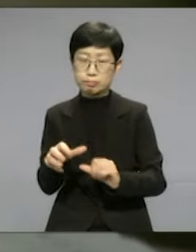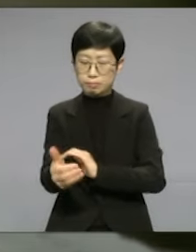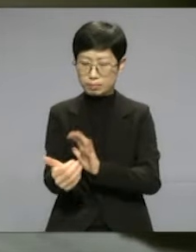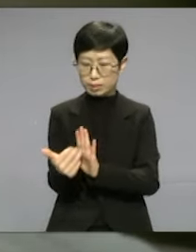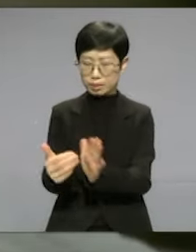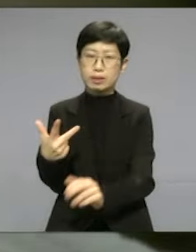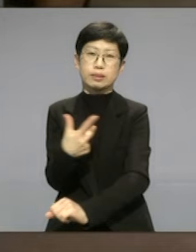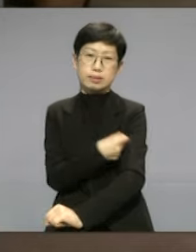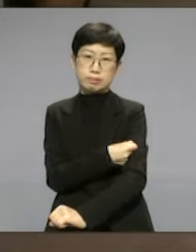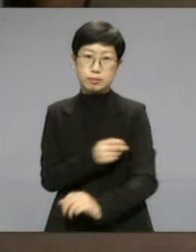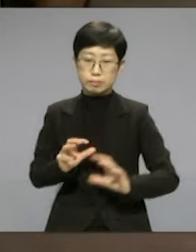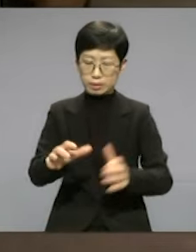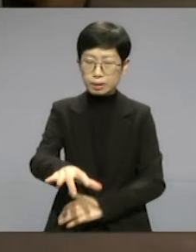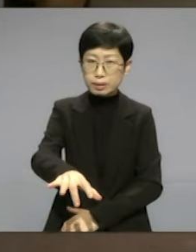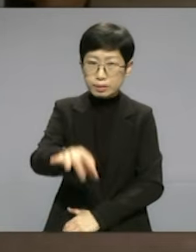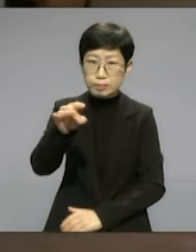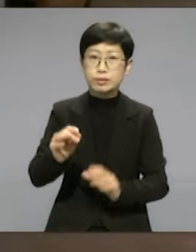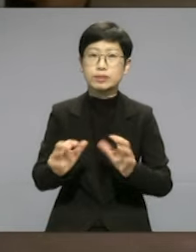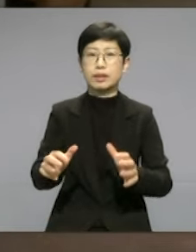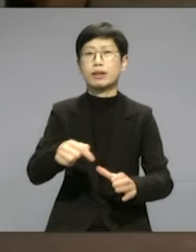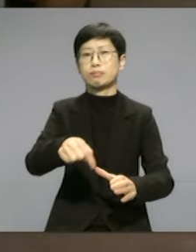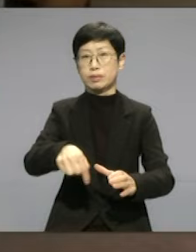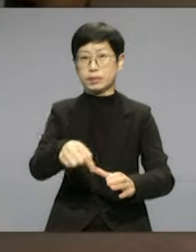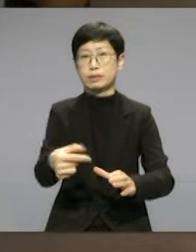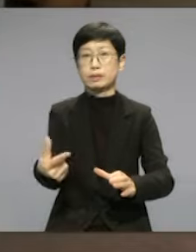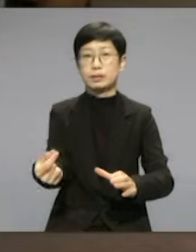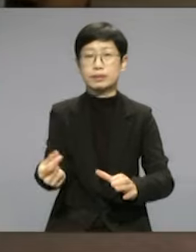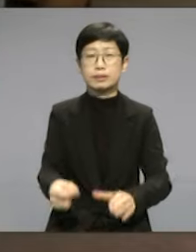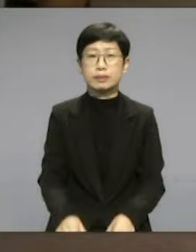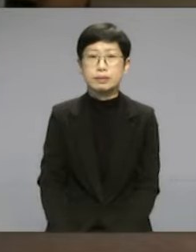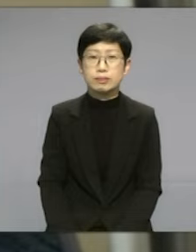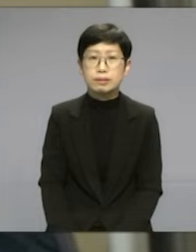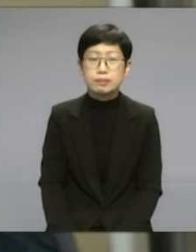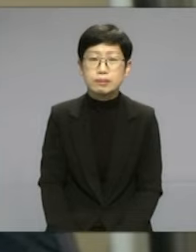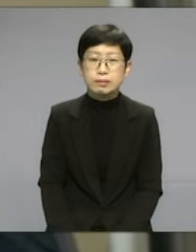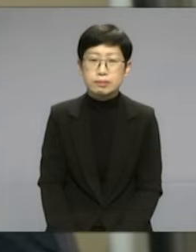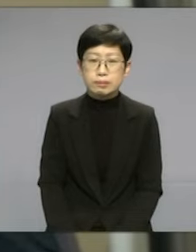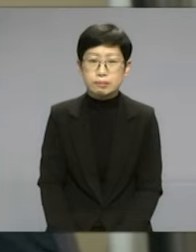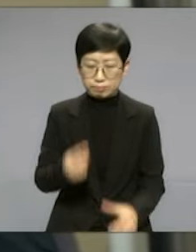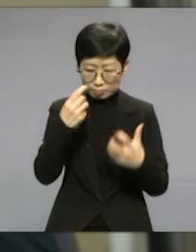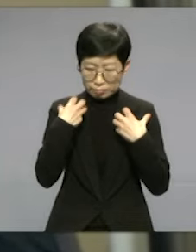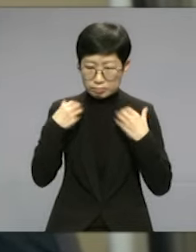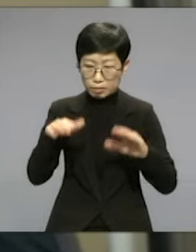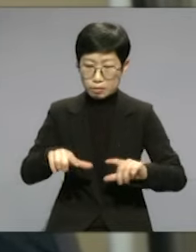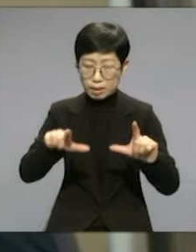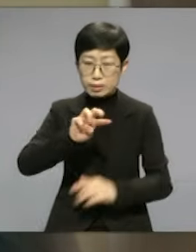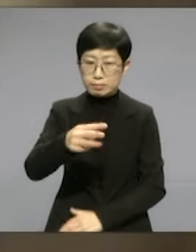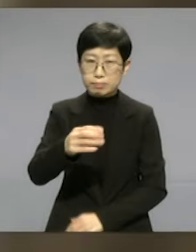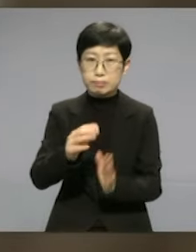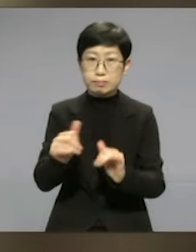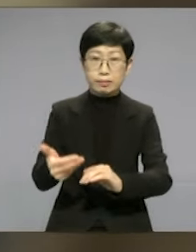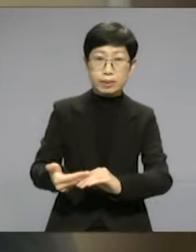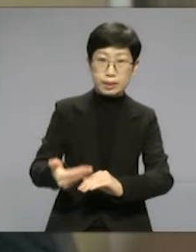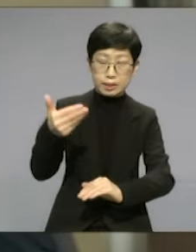예방접종을 하는 세계 최초의 국가가 됐습니다. 당국은 올해 300만 명